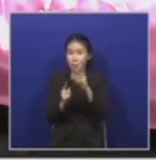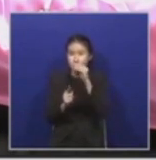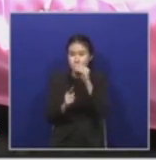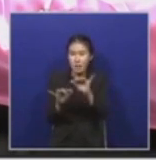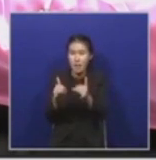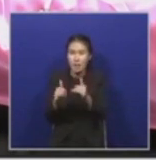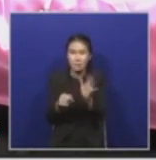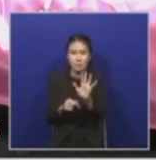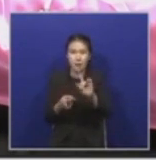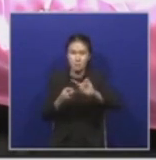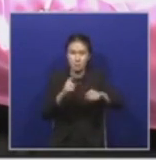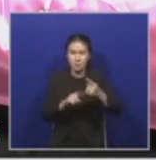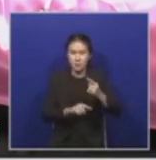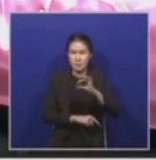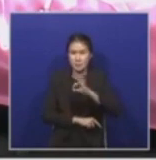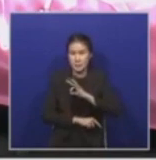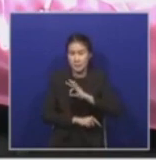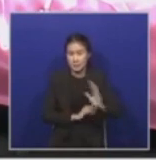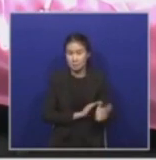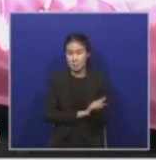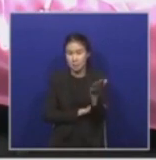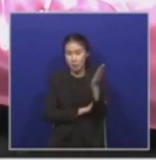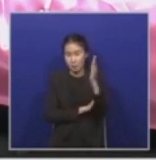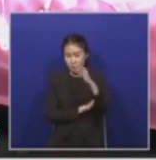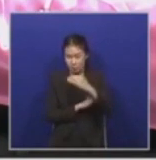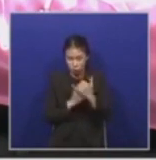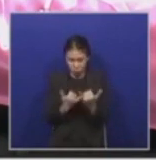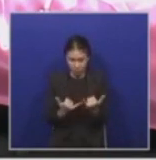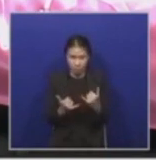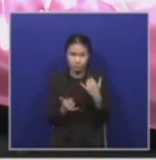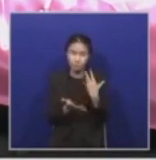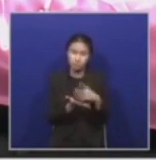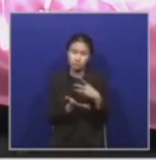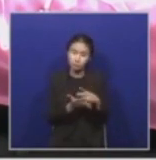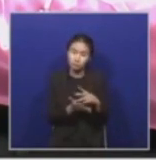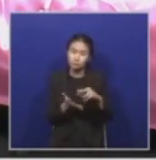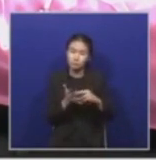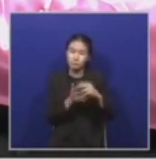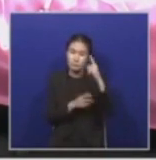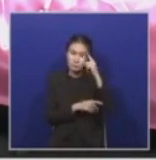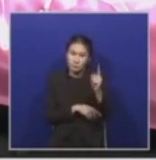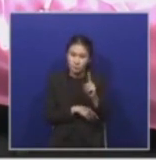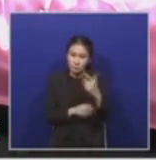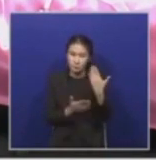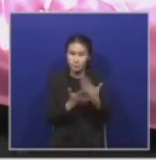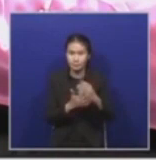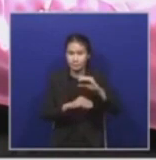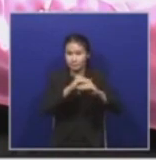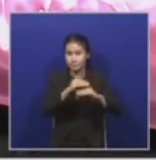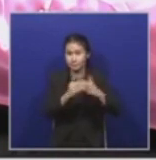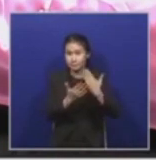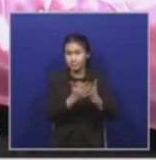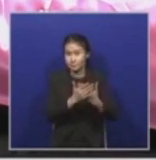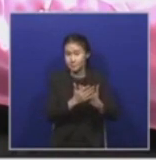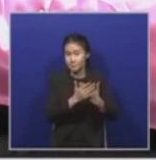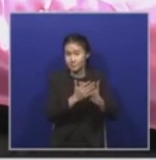ว่าฟังเพื่อนสมาชิกอภิปรายมาตั้งแต่ช่วงเช้าจนถึงปัจจุบันนี้เนี่ยทำให้เห็นเลยครับว่าการตัดงบประมาณเพื่อโอนไปอยู่งบกล